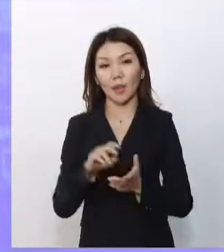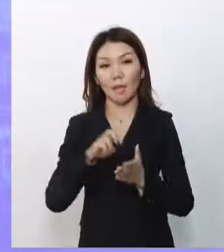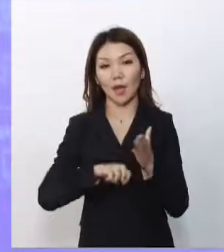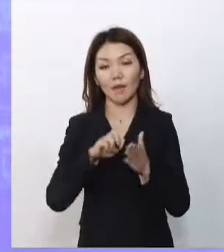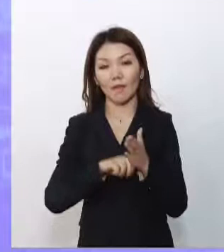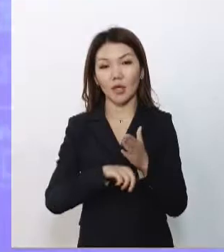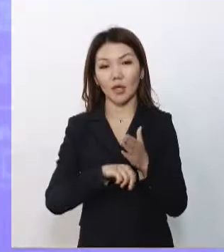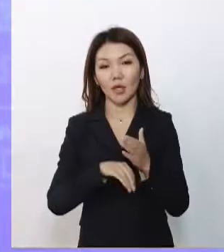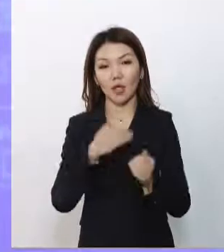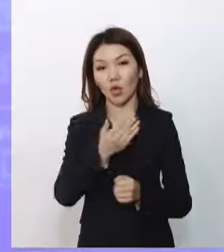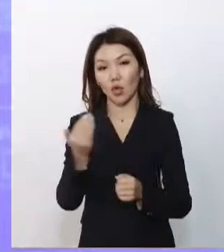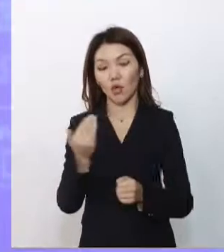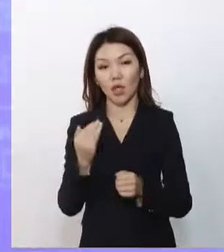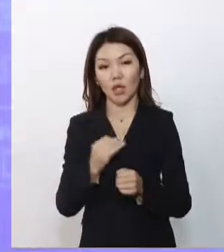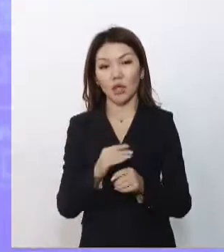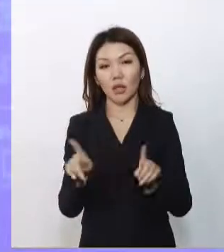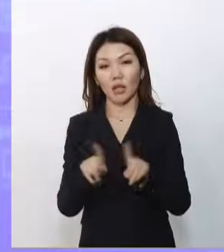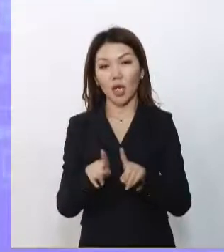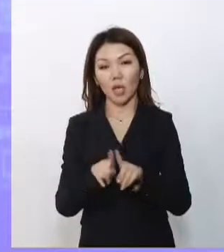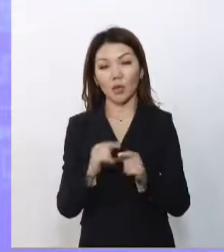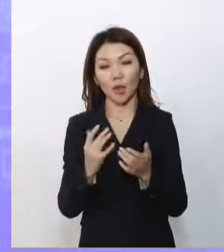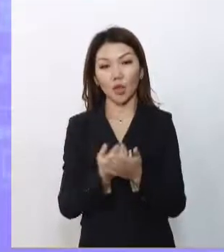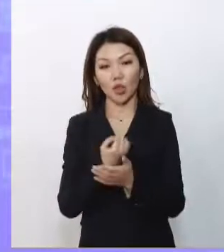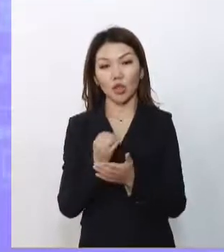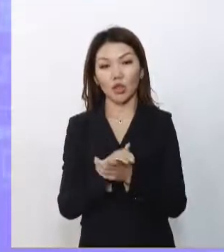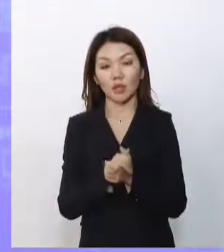Проверьте. У вас получились такие суммы.